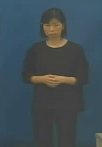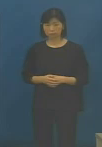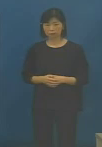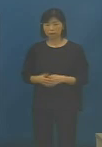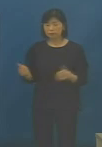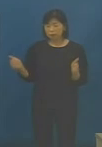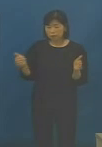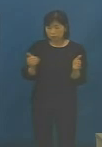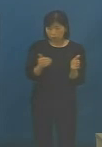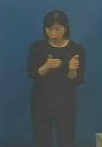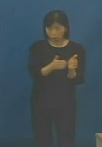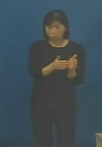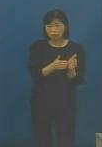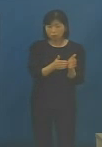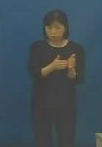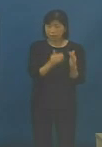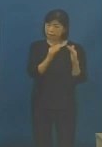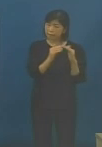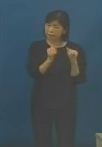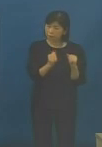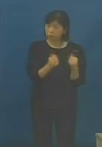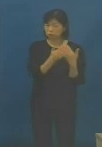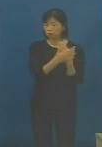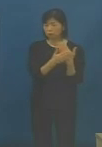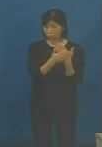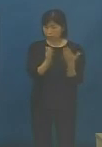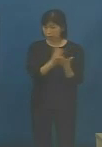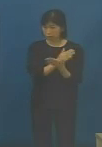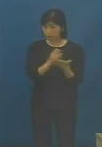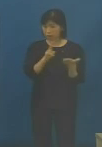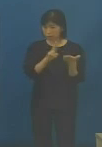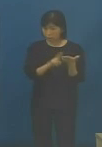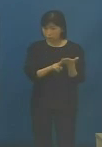最後のところで在宅療養というように判定されて初めて、